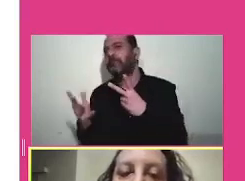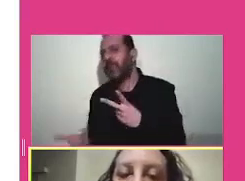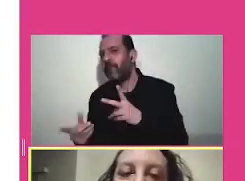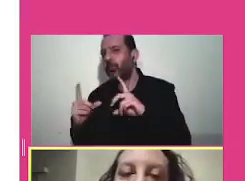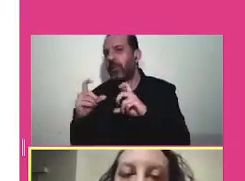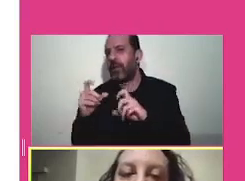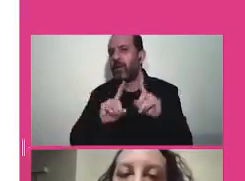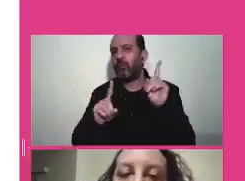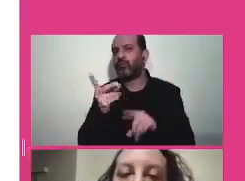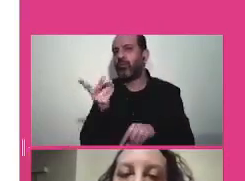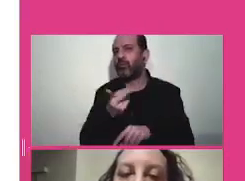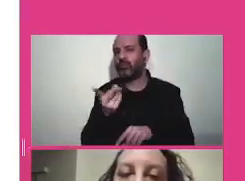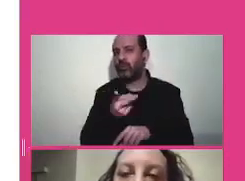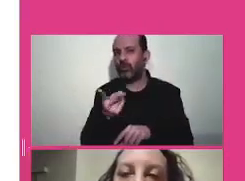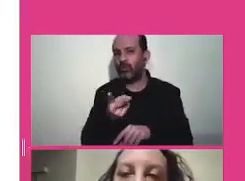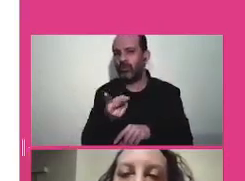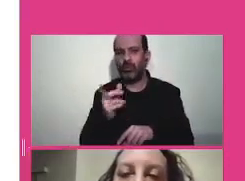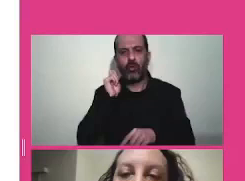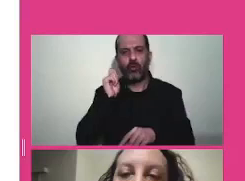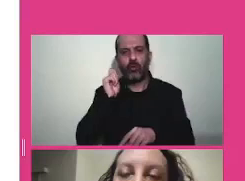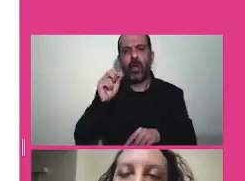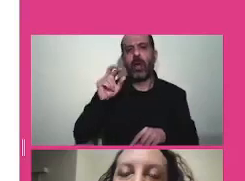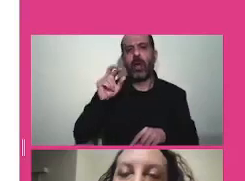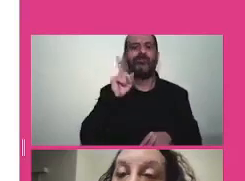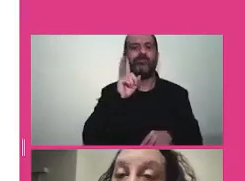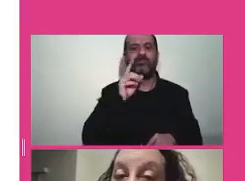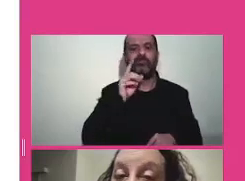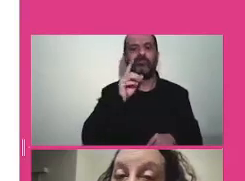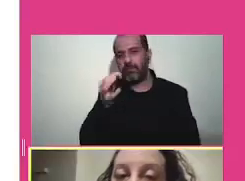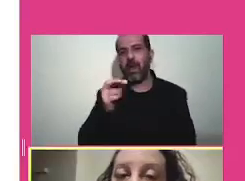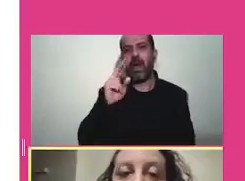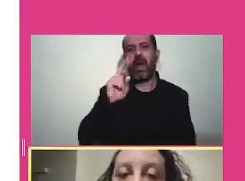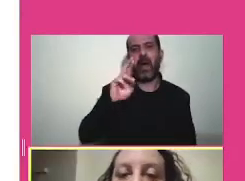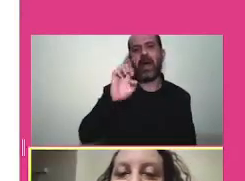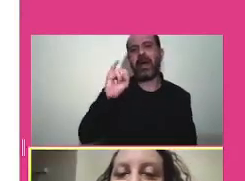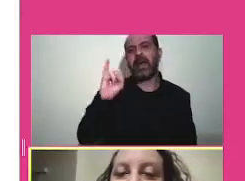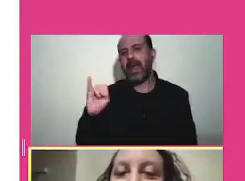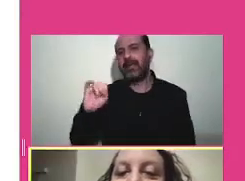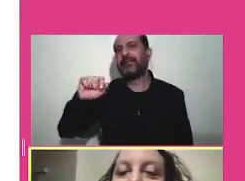φωτογραφία? Ο Ρέι Τσάρλς. Όχι.